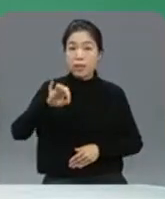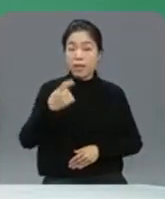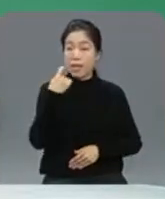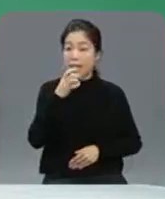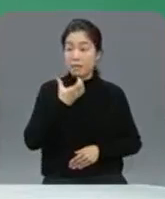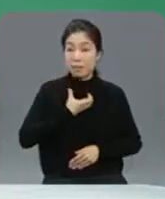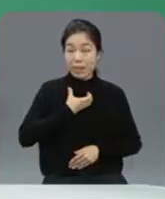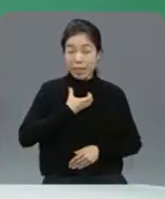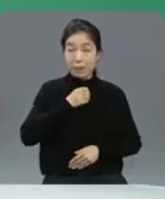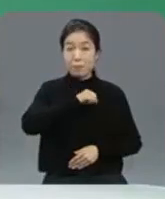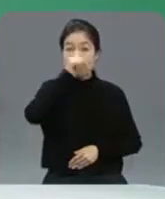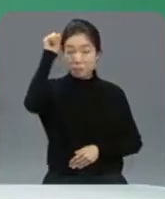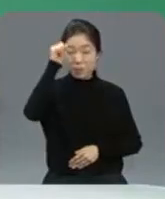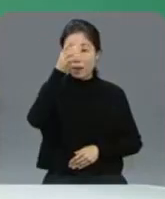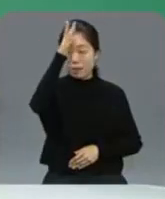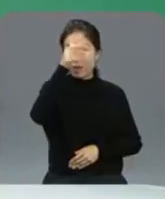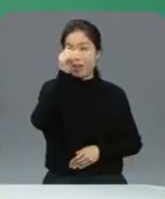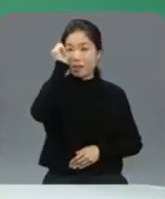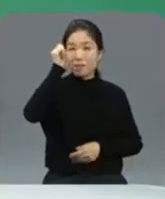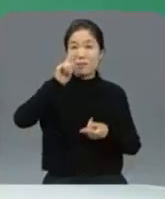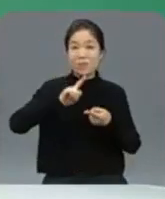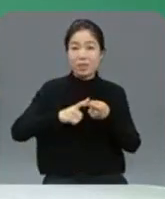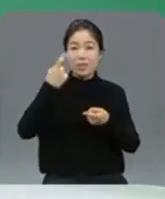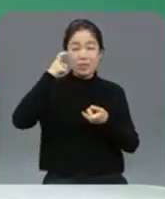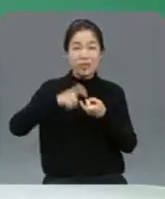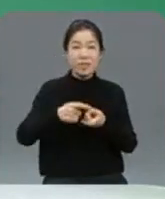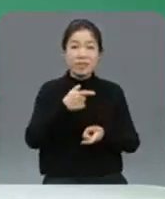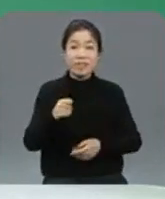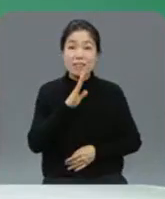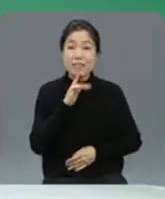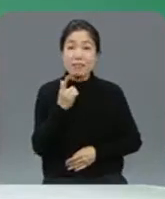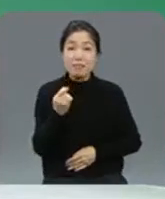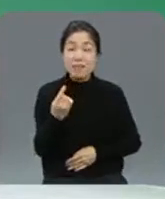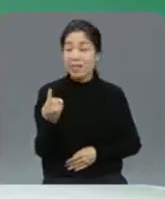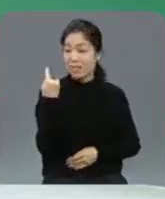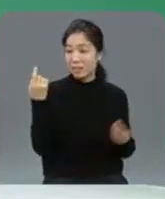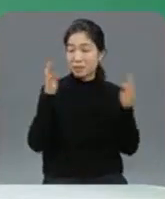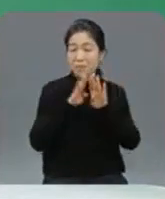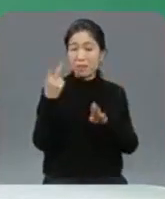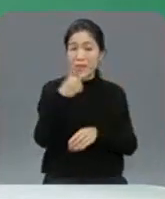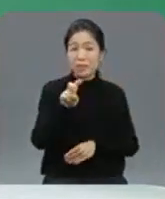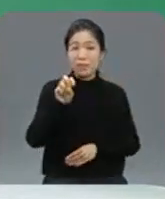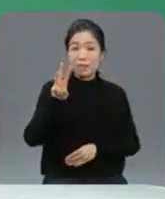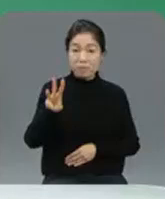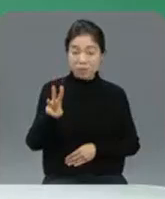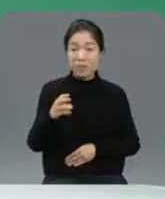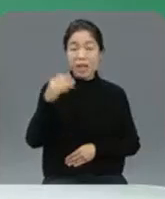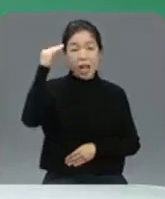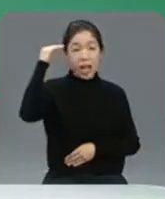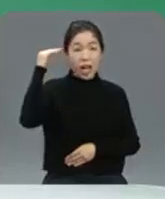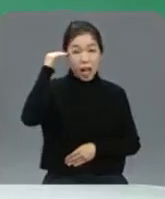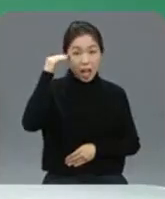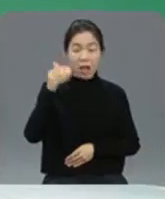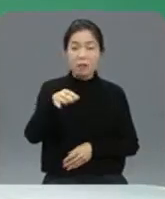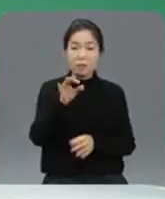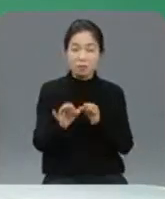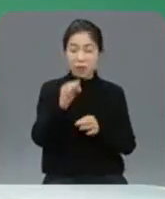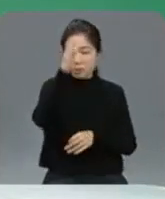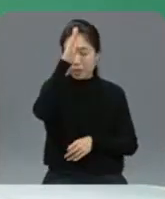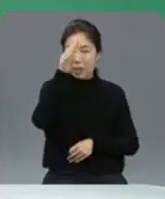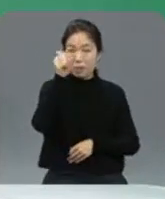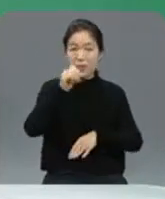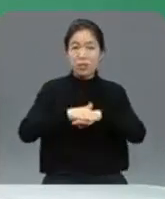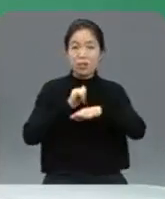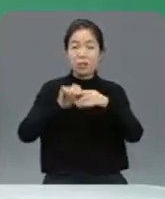걸면서 배드민턴에 대한 관심이 더 높아졌는데요 어제 패악한 2023 코리아 마스터즈 배드민턴 전수권